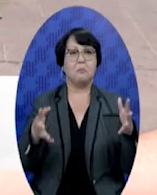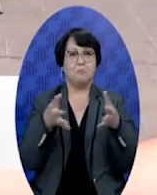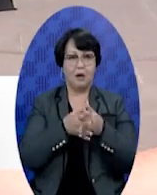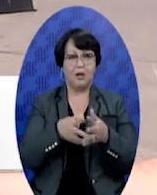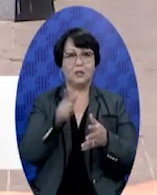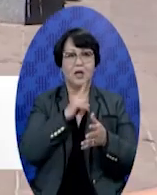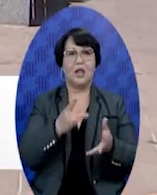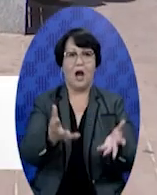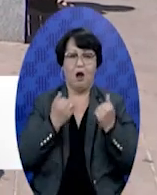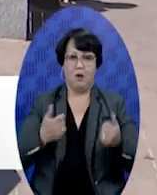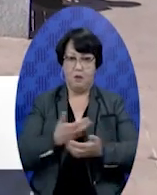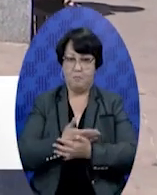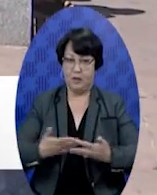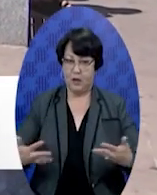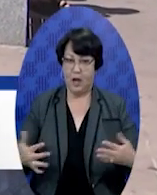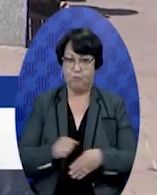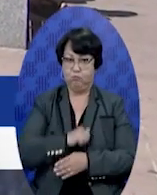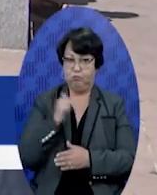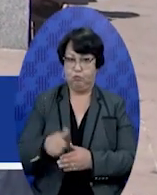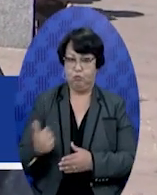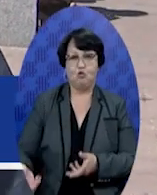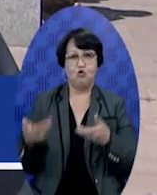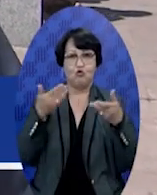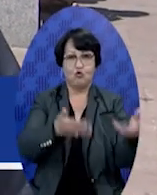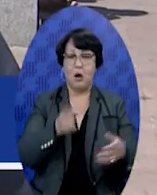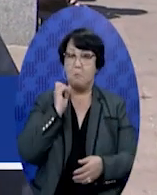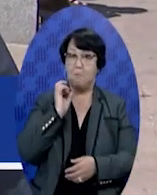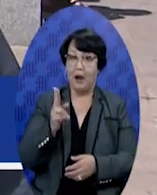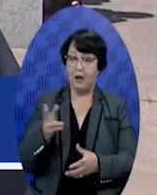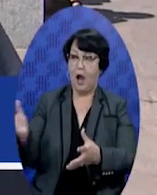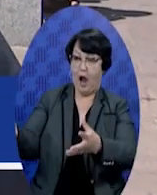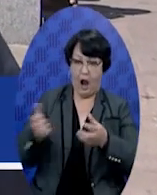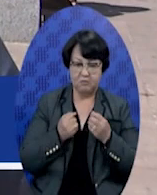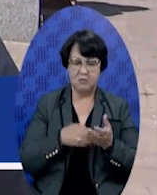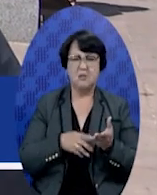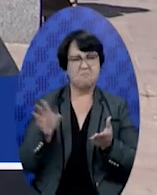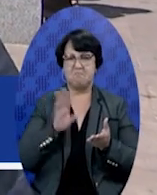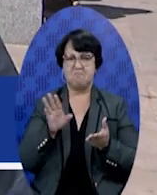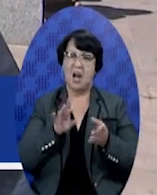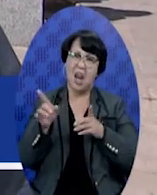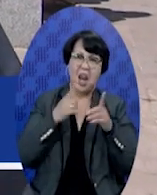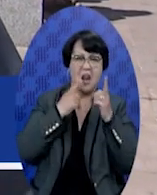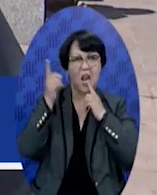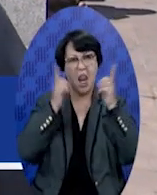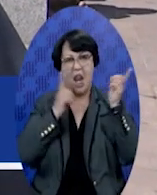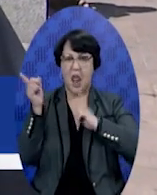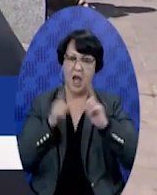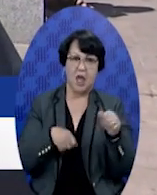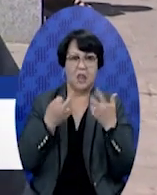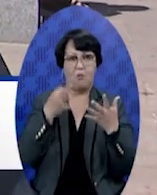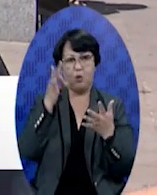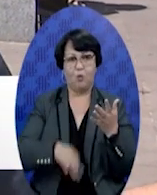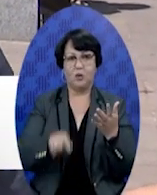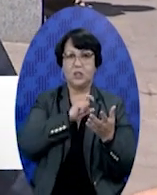угаасаа бүрдүүлэх материалуудыг бүрдүүлсэн ч гэсэн банкуд дээр очихоор янз бүрийн шалтгаантай очиод тэг яг 8% зээлэнд